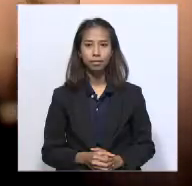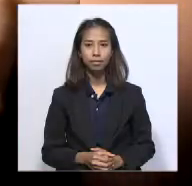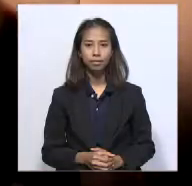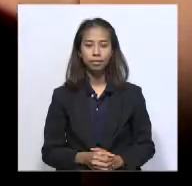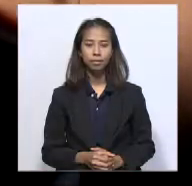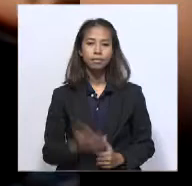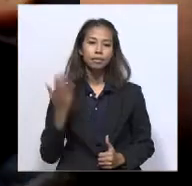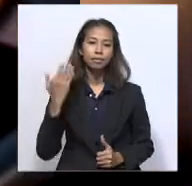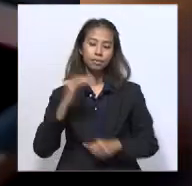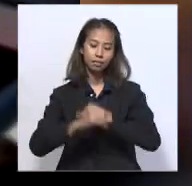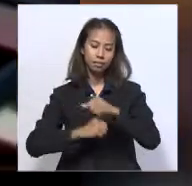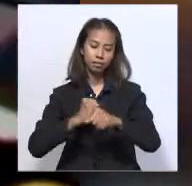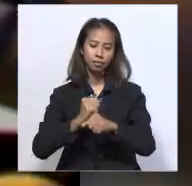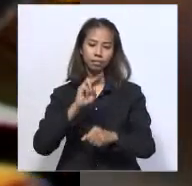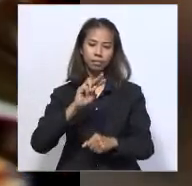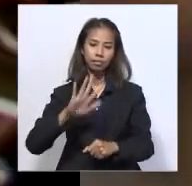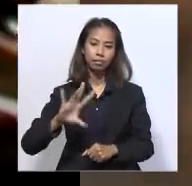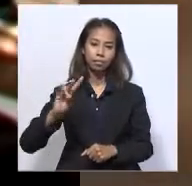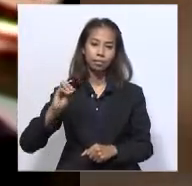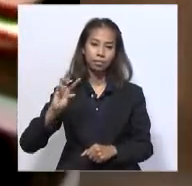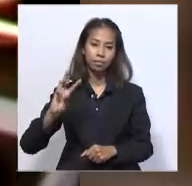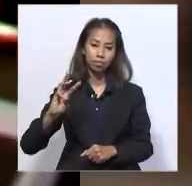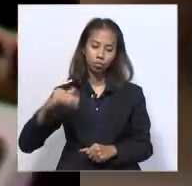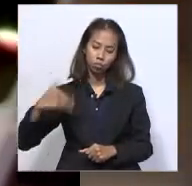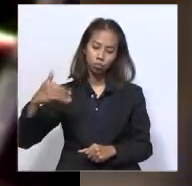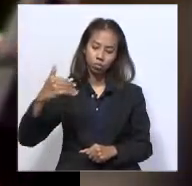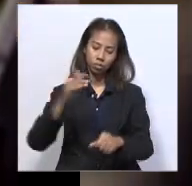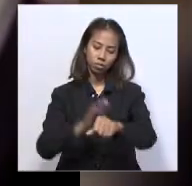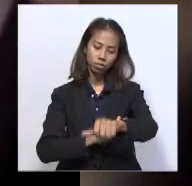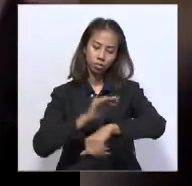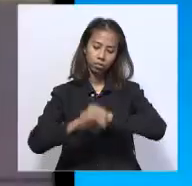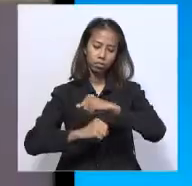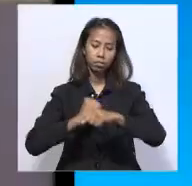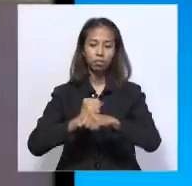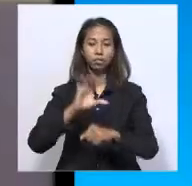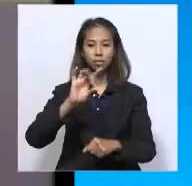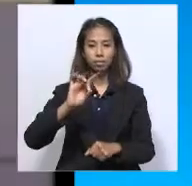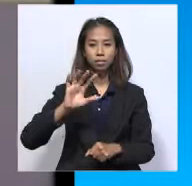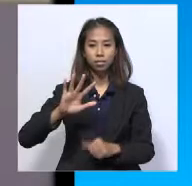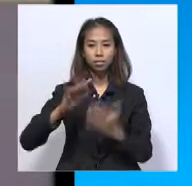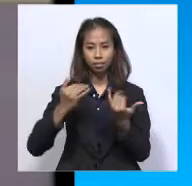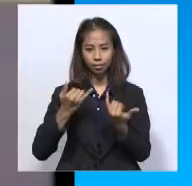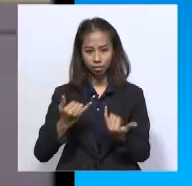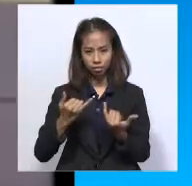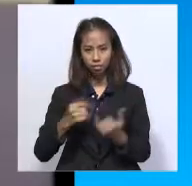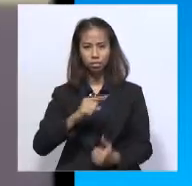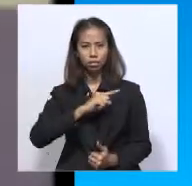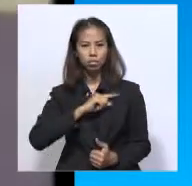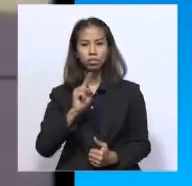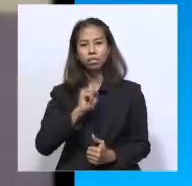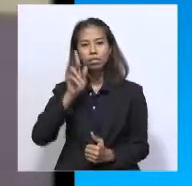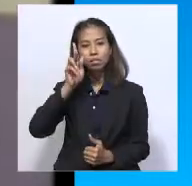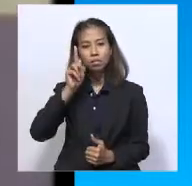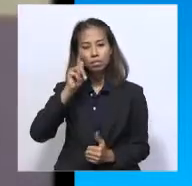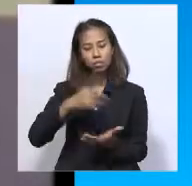นับจากปี2476จนถึงปัจจุบันเป็นเวลา85ปีกรมประชาสัมพันธ์ได้ทำหน้าที่นำเสนอข่าว